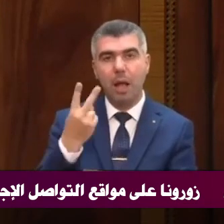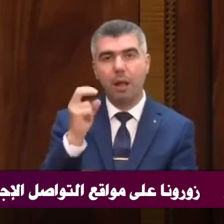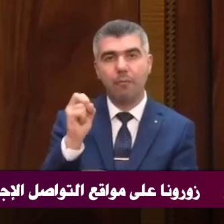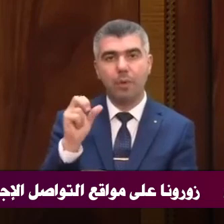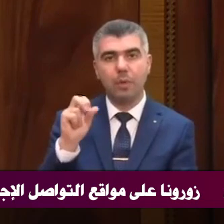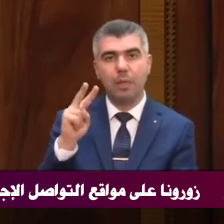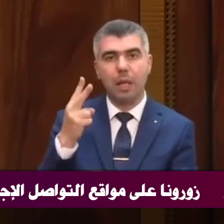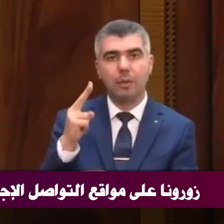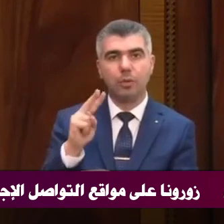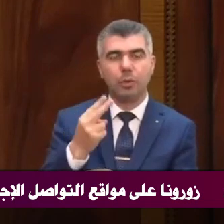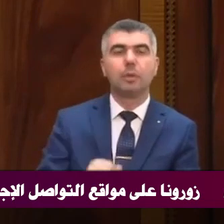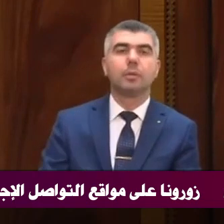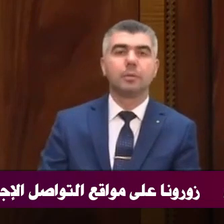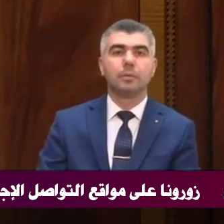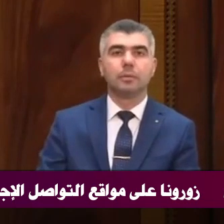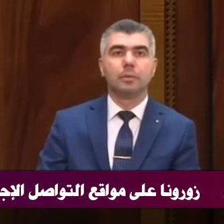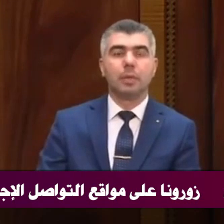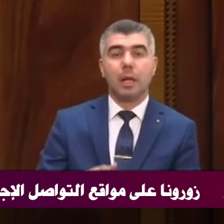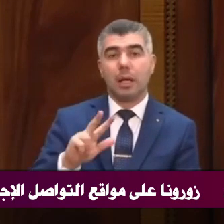2023 سيوضع